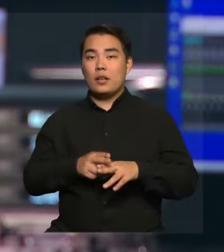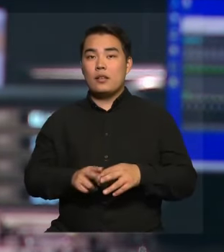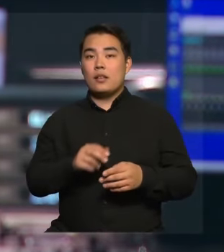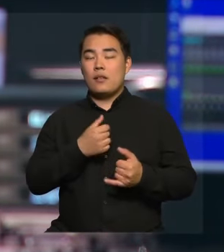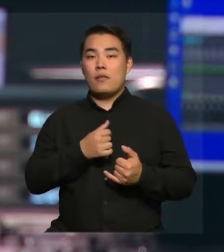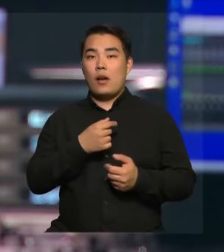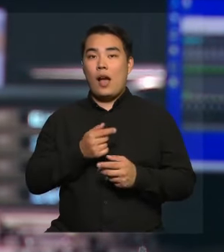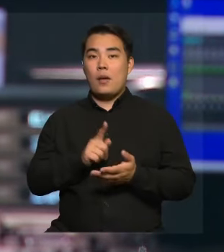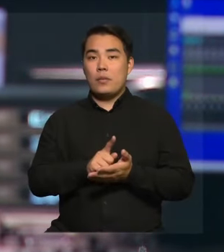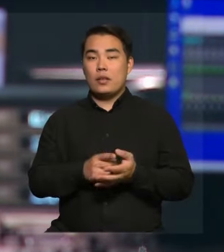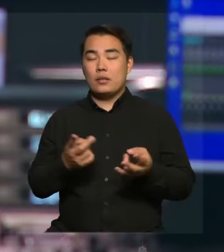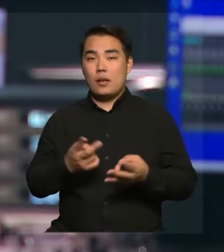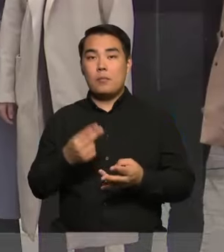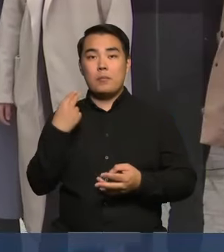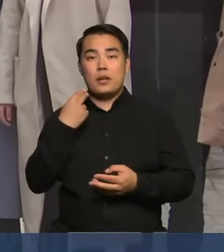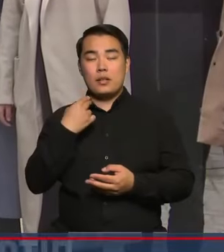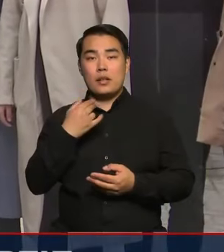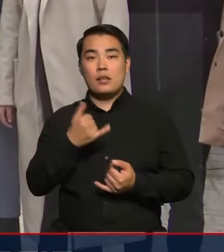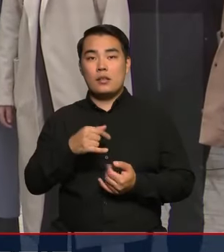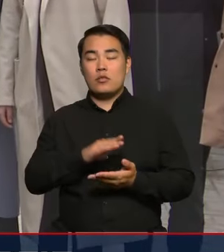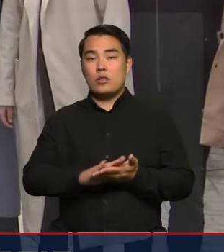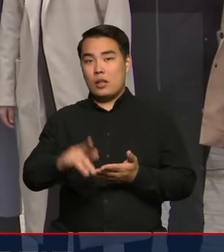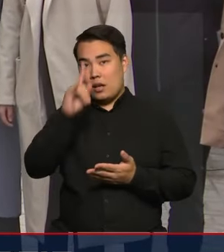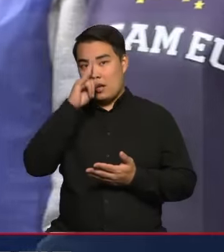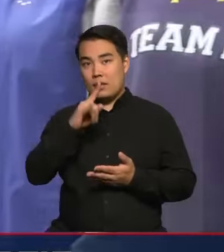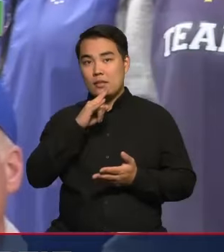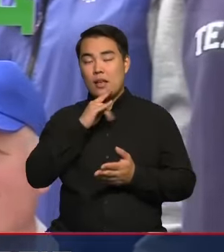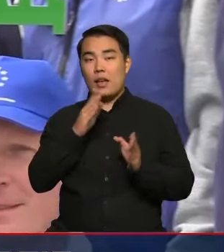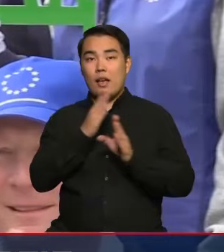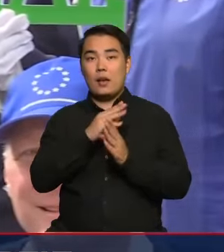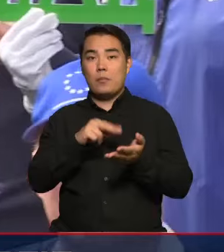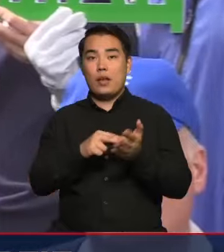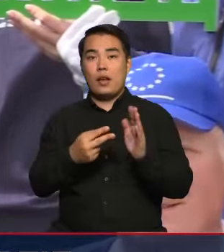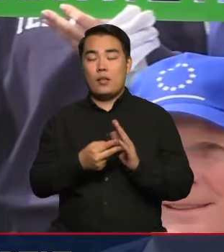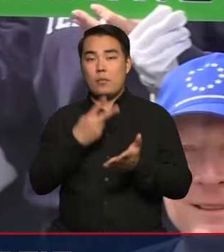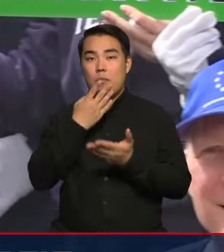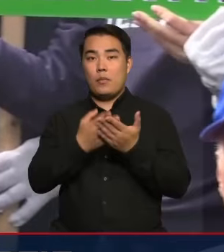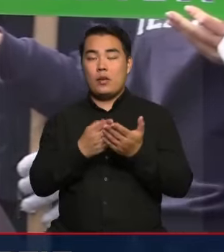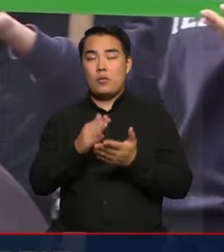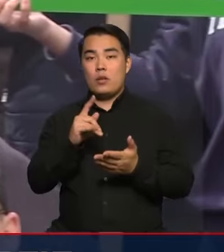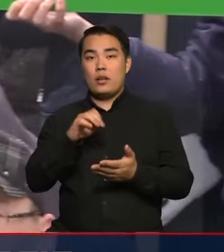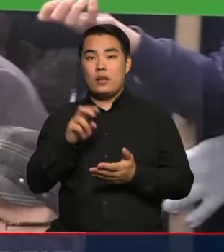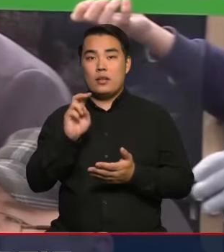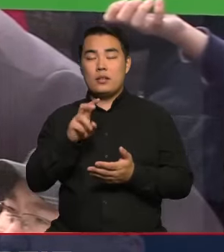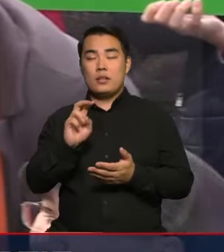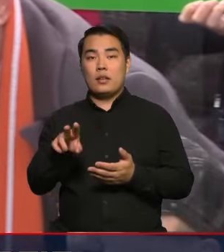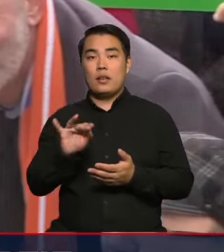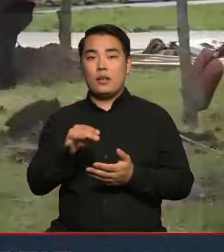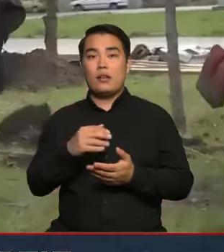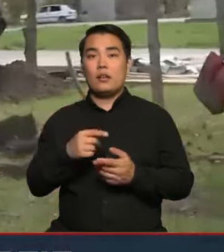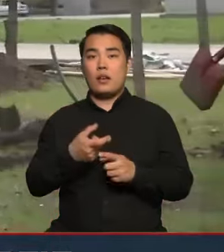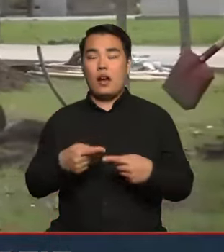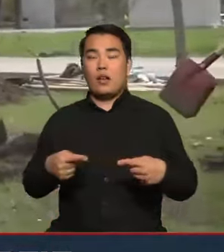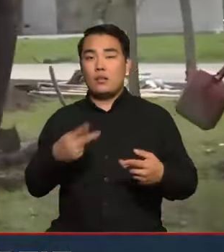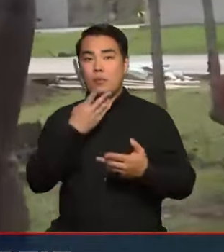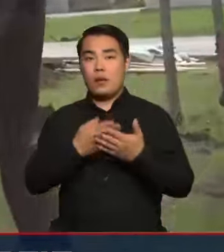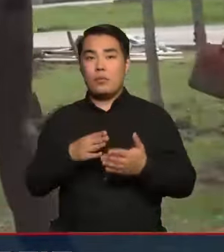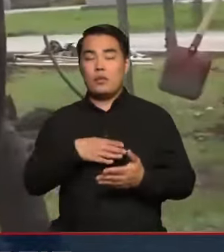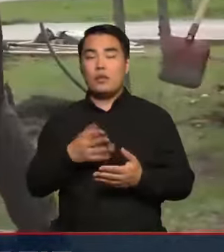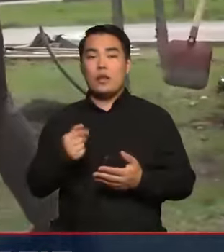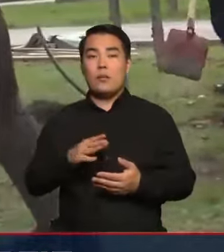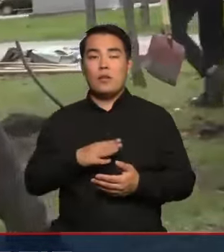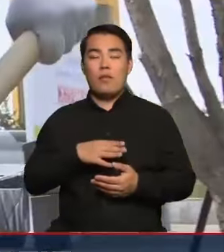қасиетіне айналуы қажет. Президент таза Қазақстан экоакциясының нәтижесін туристер аңғарып, өзгелер үлгі тұтып жатқанын айтты.